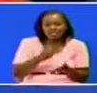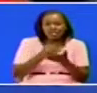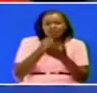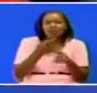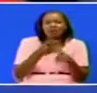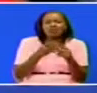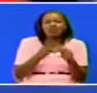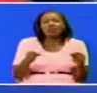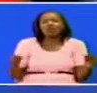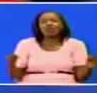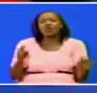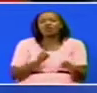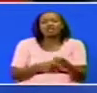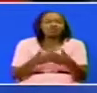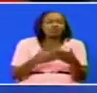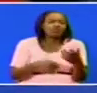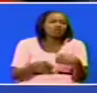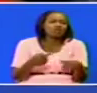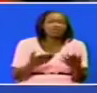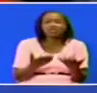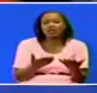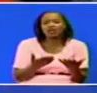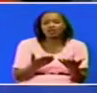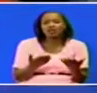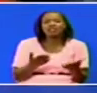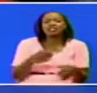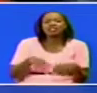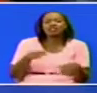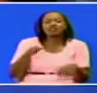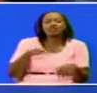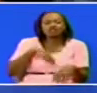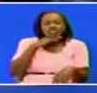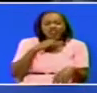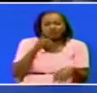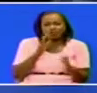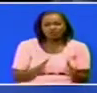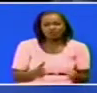wanachukua muda mkubwa sana. Mpaka sasa ni magharimu maisha ya wananchi wetu hapa.